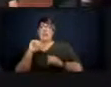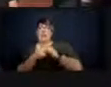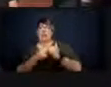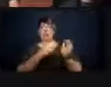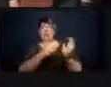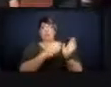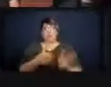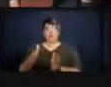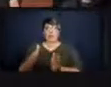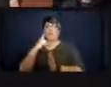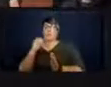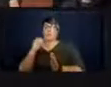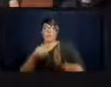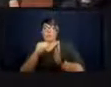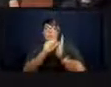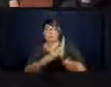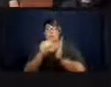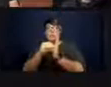tumeweza kufuatilia